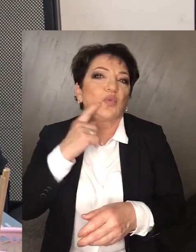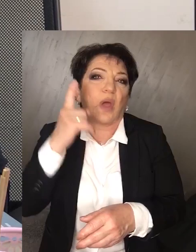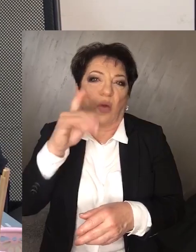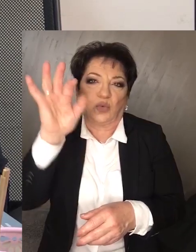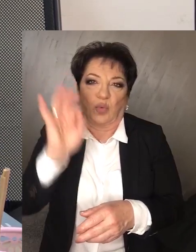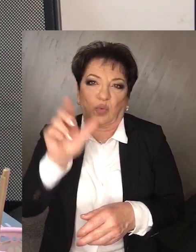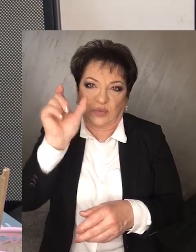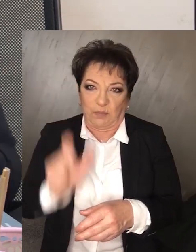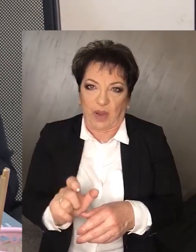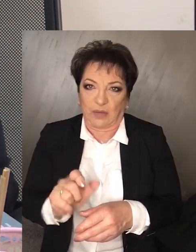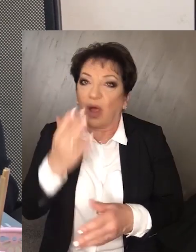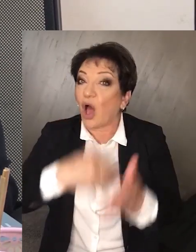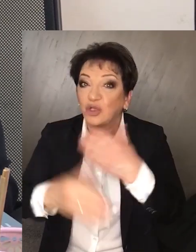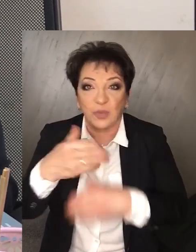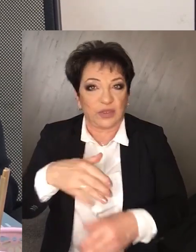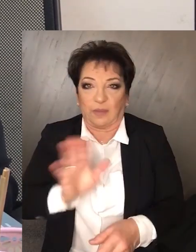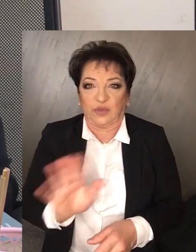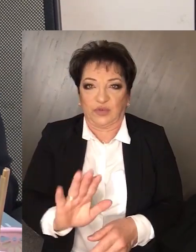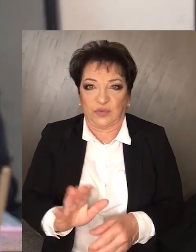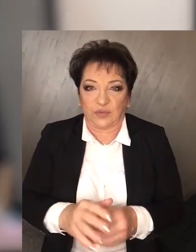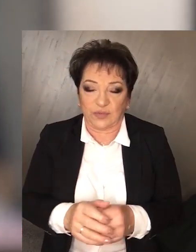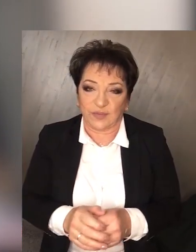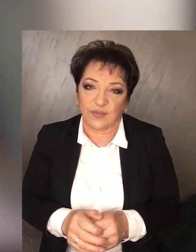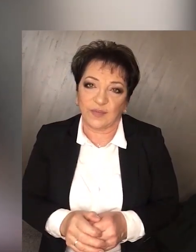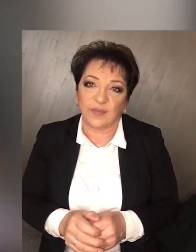խոսել ժեստերի լեզվով, երբ որ ինքը ձեռքեր չունի։